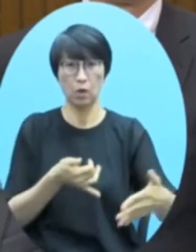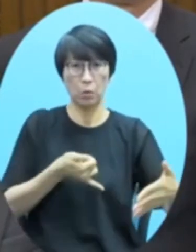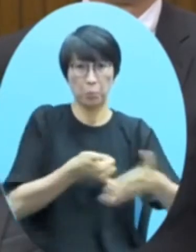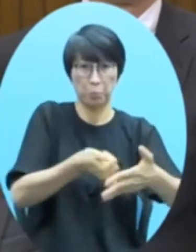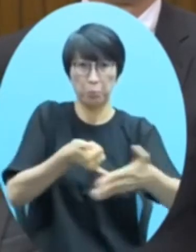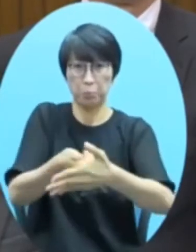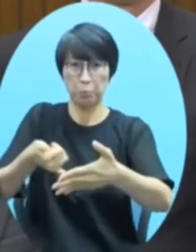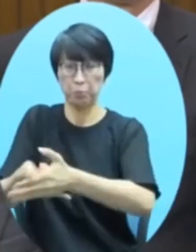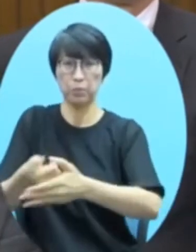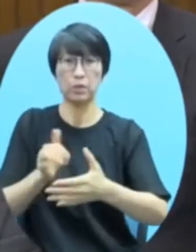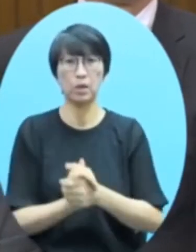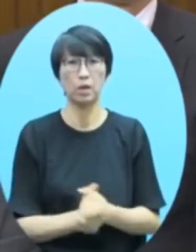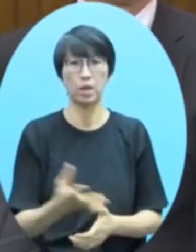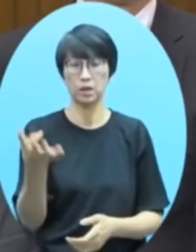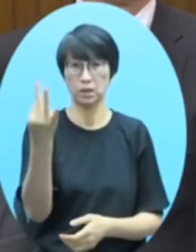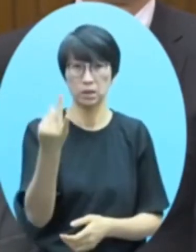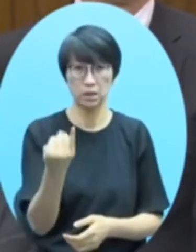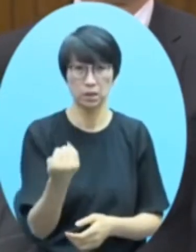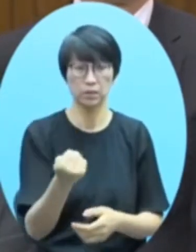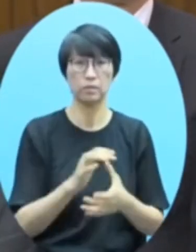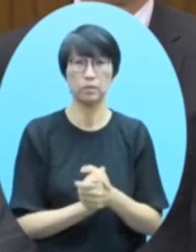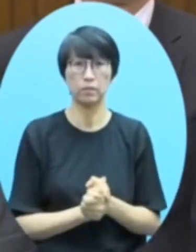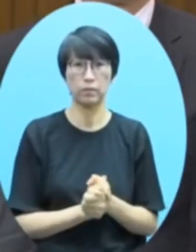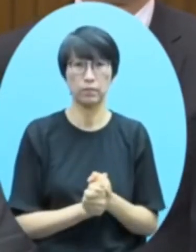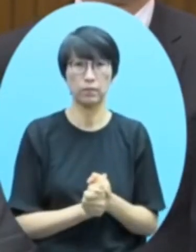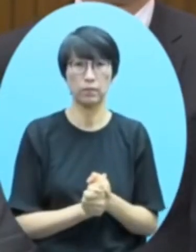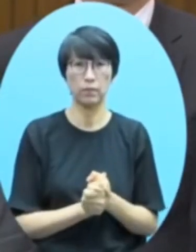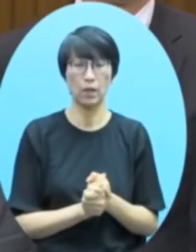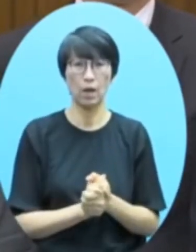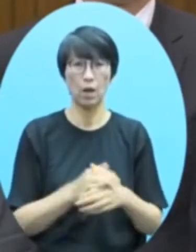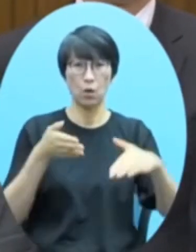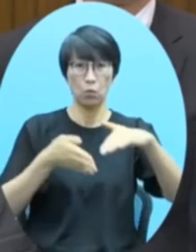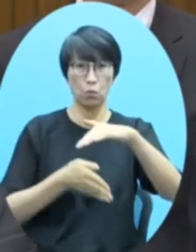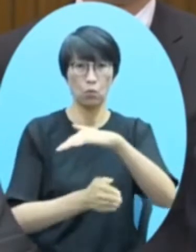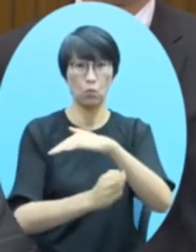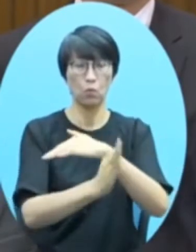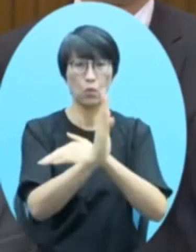括多次堵塞過海隧道，